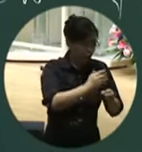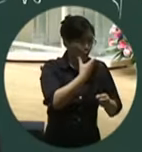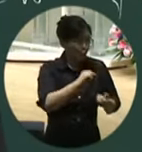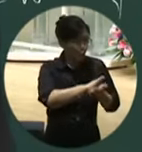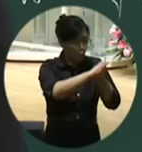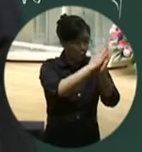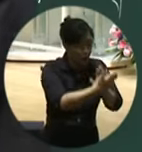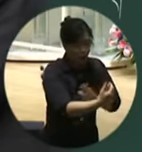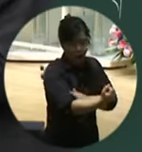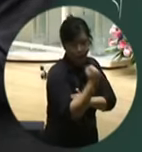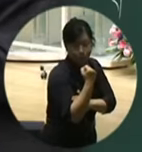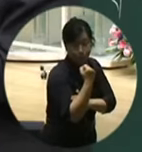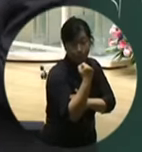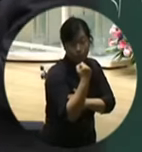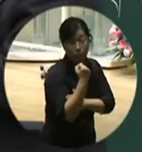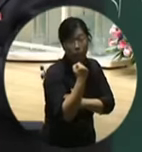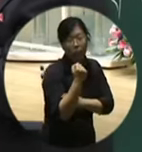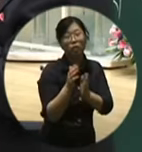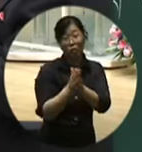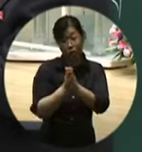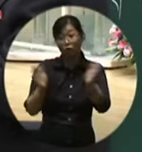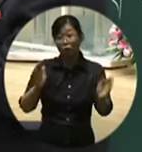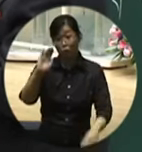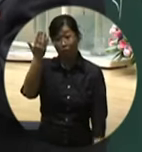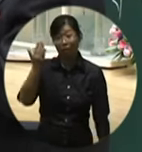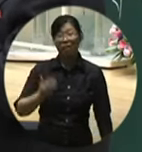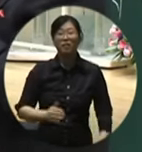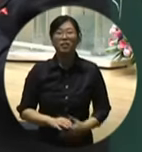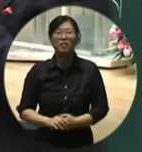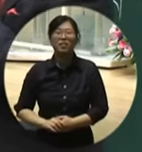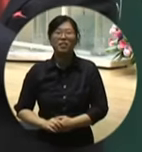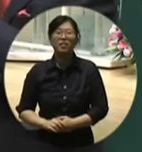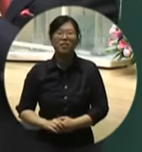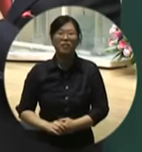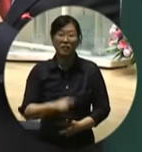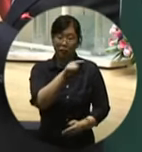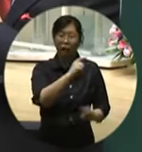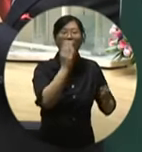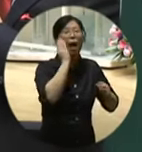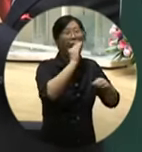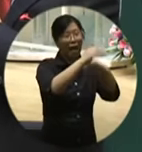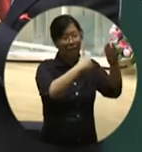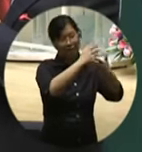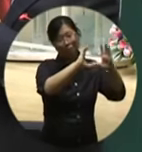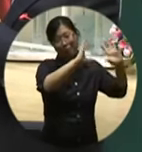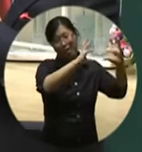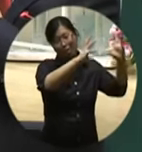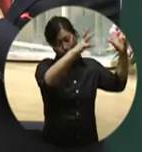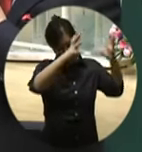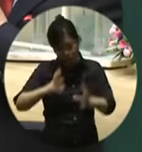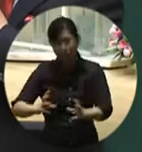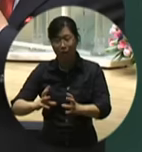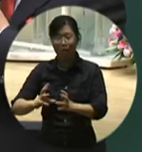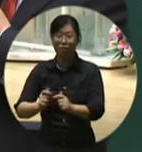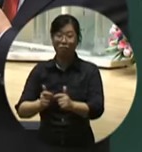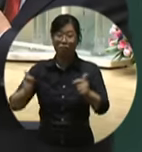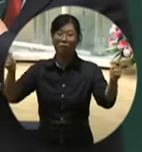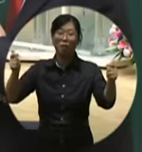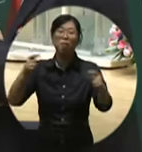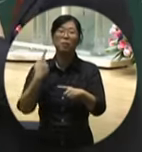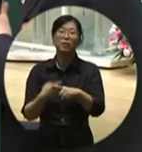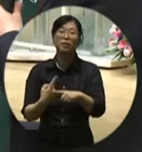worship you will restore the strength to be able to do this evangelism movement. 이게 하나님의 나라 임하는 것입니다. And that is God's kingdom coming. 이 축복입니다. And this is